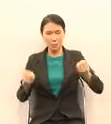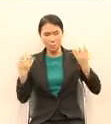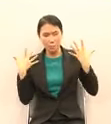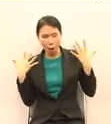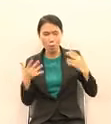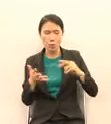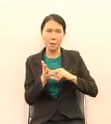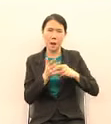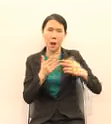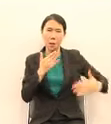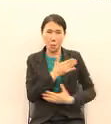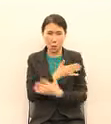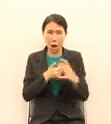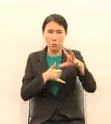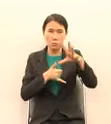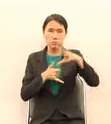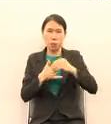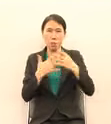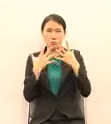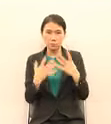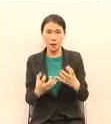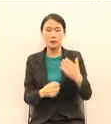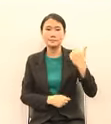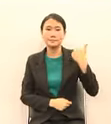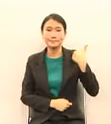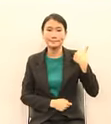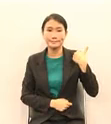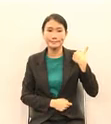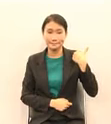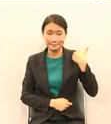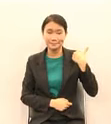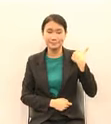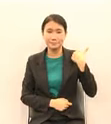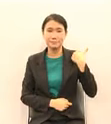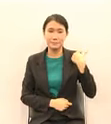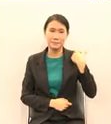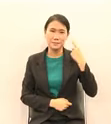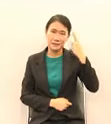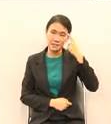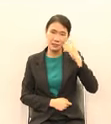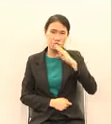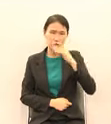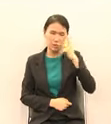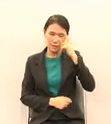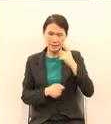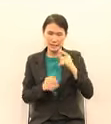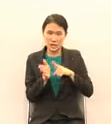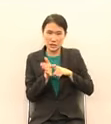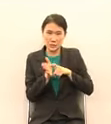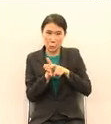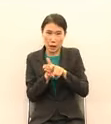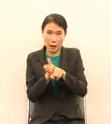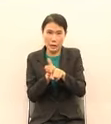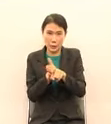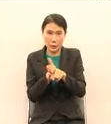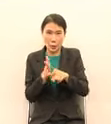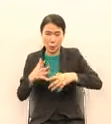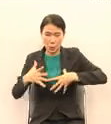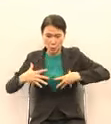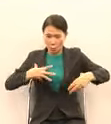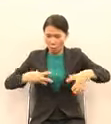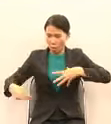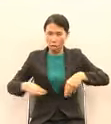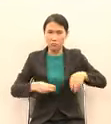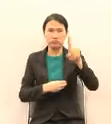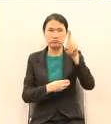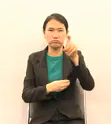เราจะป่วยมากขึ้นและป่วยรุนแรงมากขึ้นเมื่อนั้นเนี่ยการขจัดเชื้อจากร่างกายเราก็จะทำไม่ค่อย